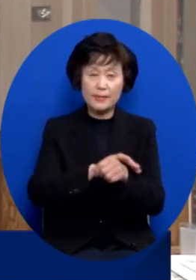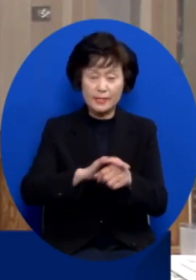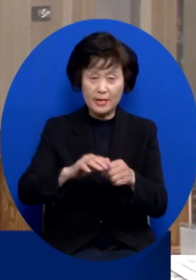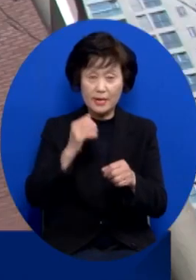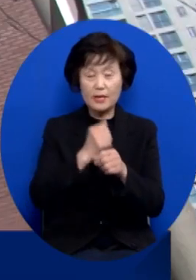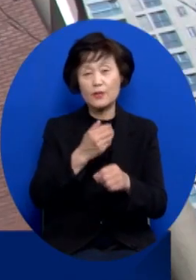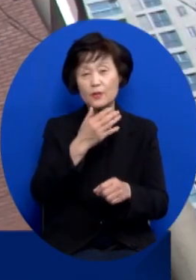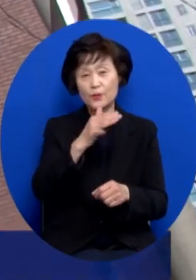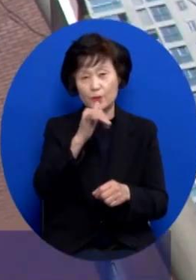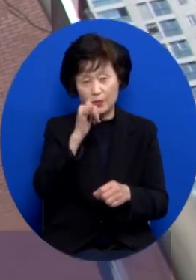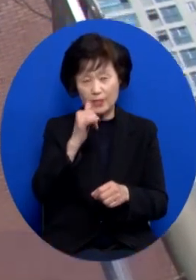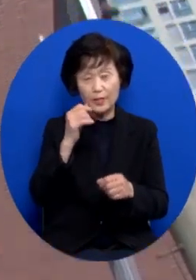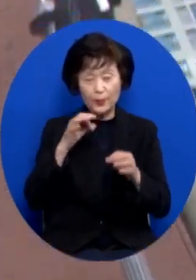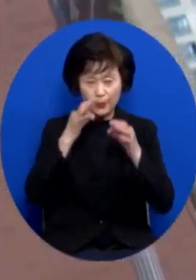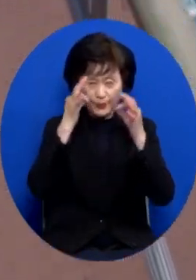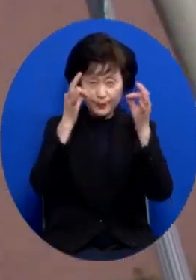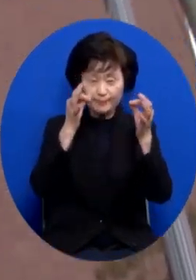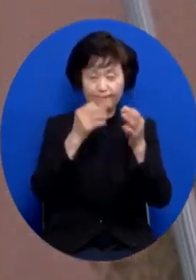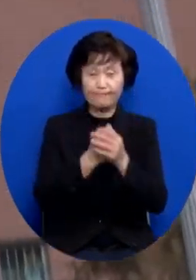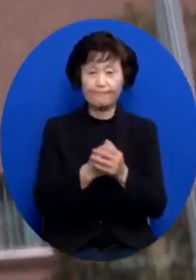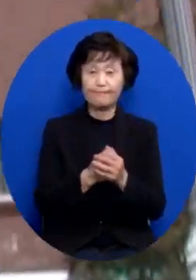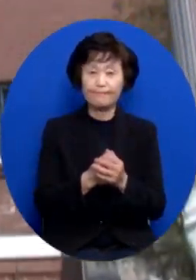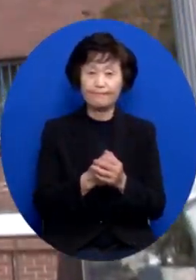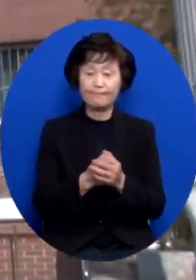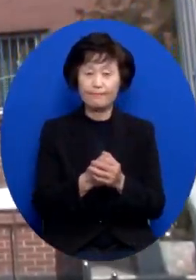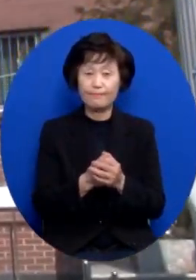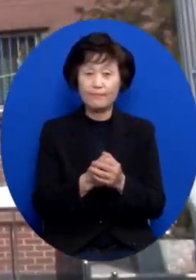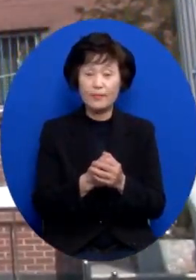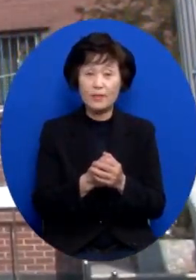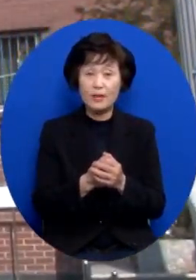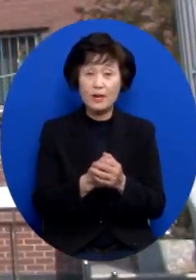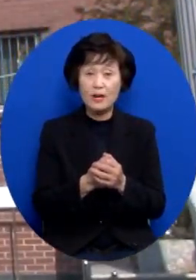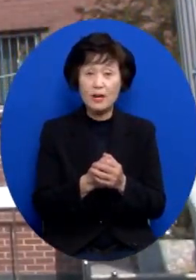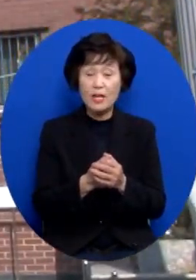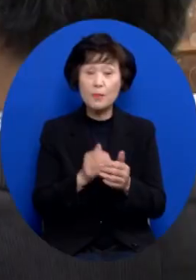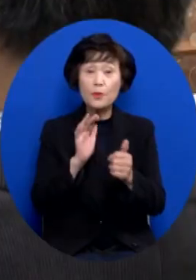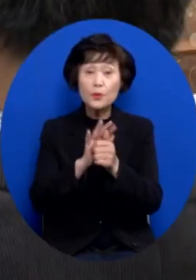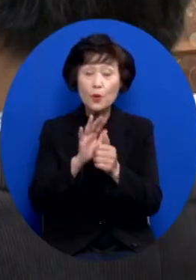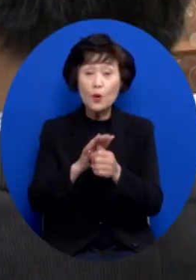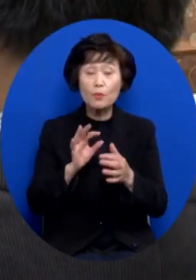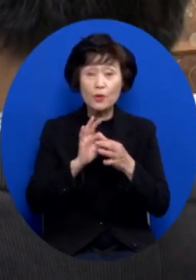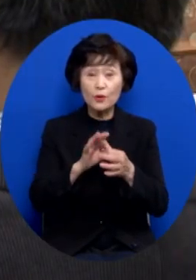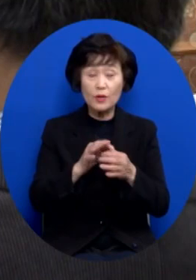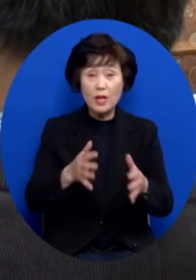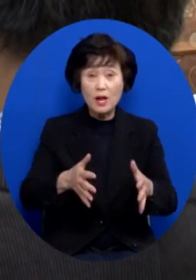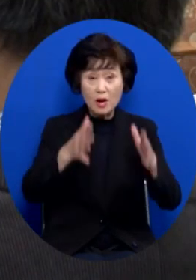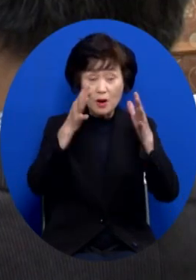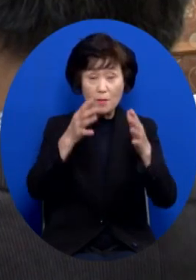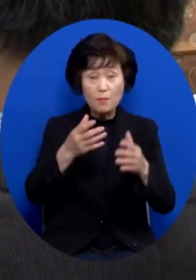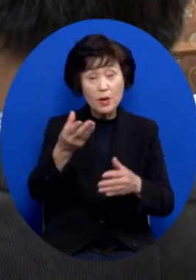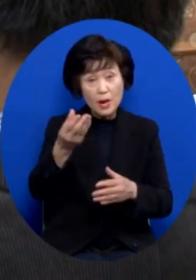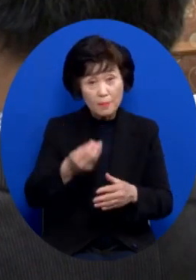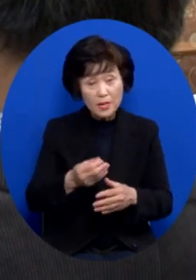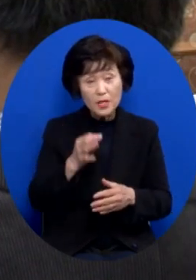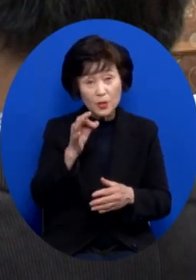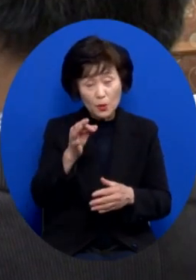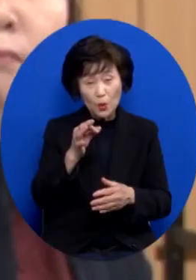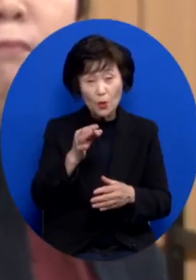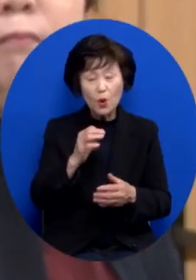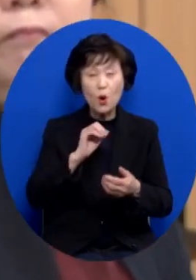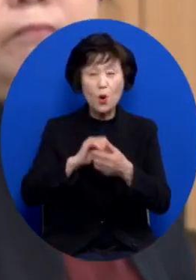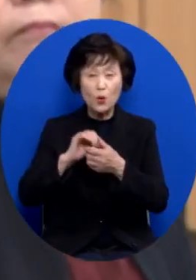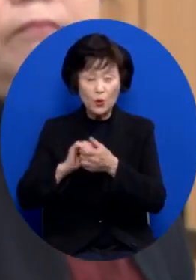있도록 그렇게 하겠습니다 주최측은 이번 지원을 통해 건물 임대료로 인한 고정적인 지출을